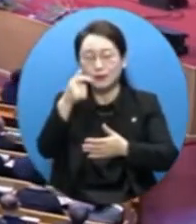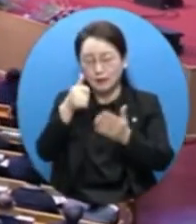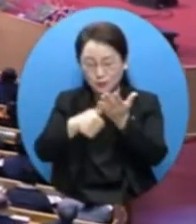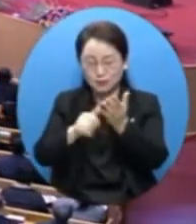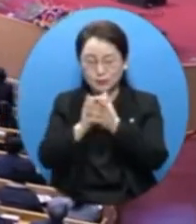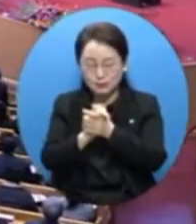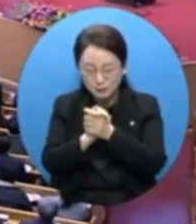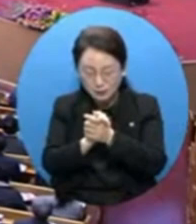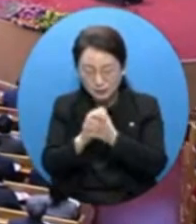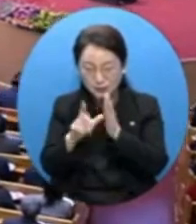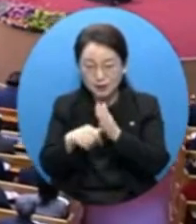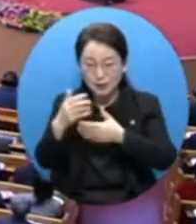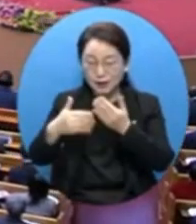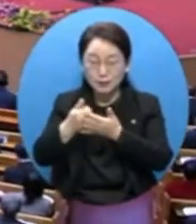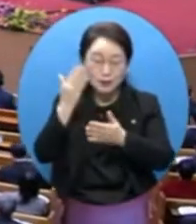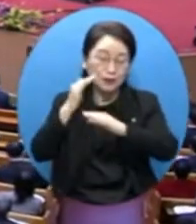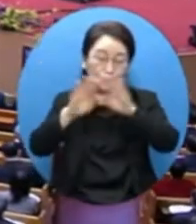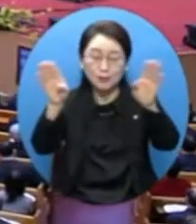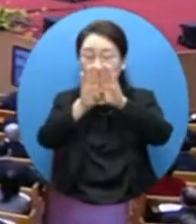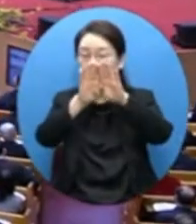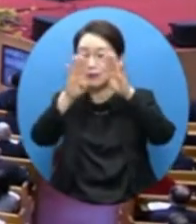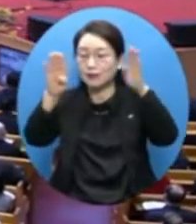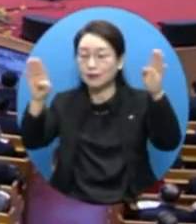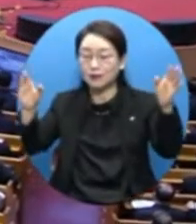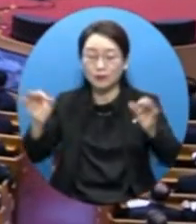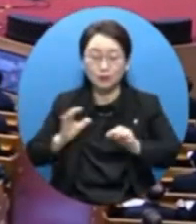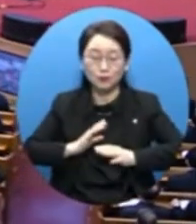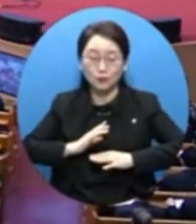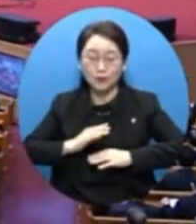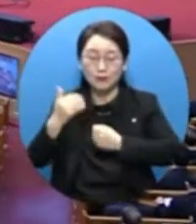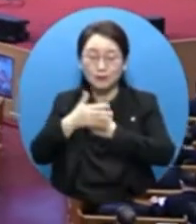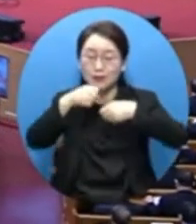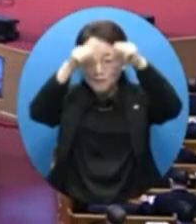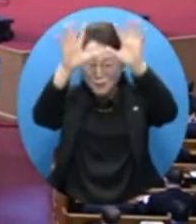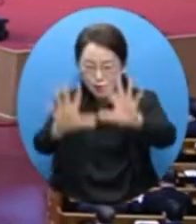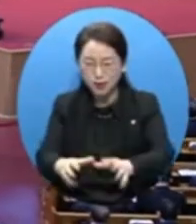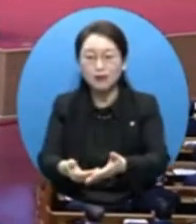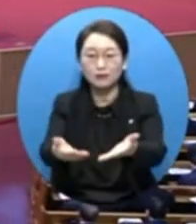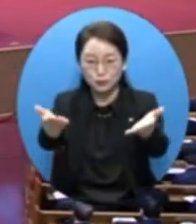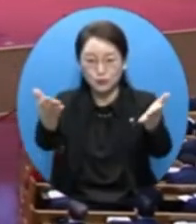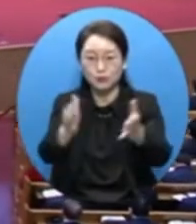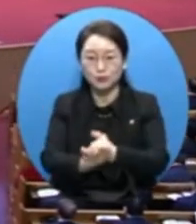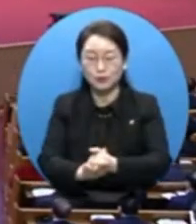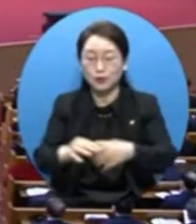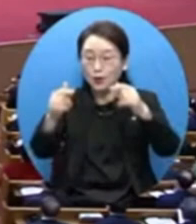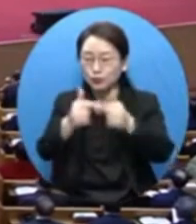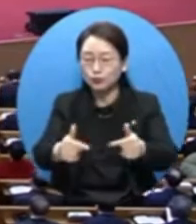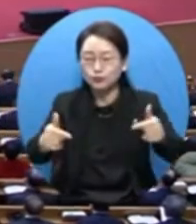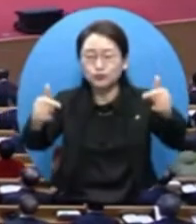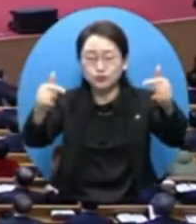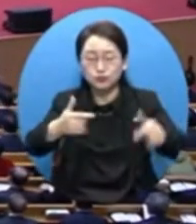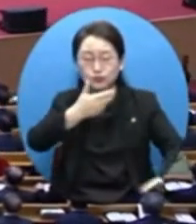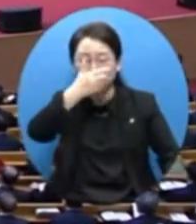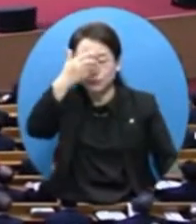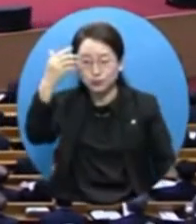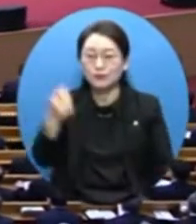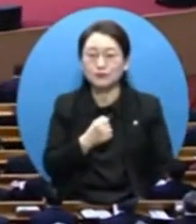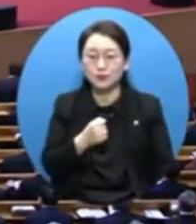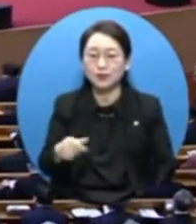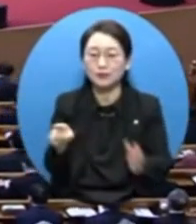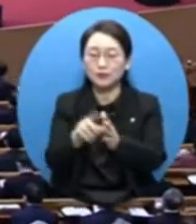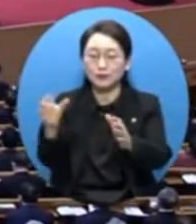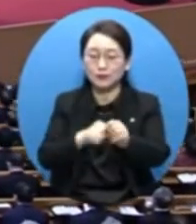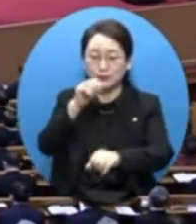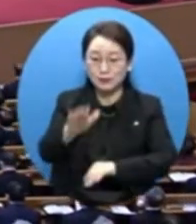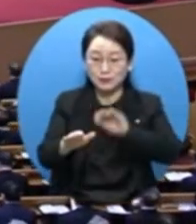기도할 때 하나님께서 하늘을 물려주사 놀라운 은혜를 우리에게 폭포같이 부어주시는 것입니다. 부흥에 대한 그 꿈을 가지고 믿음으로 전제